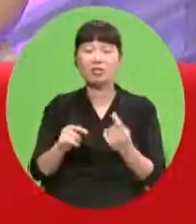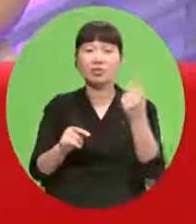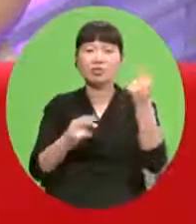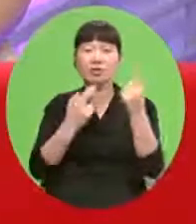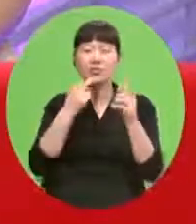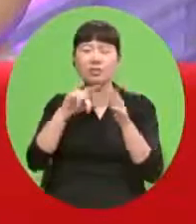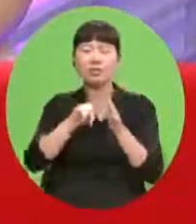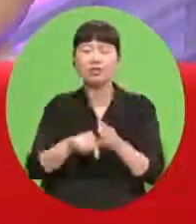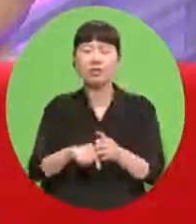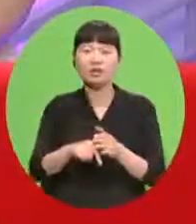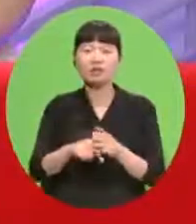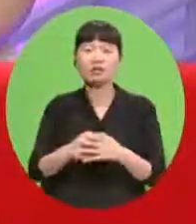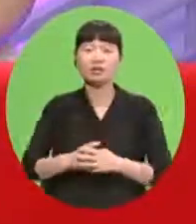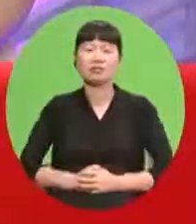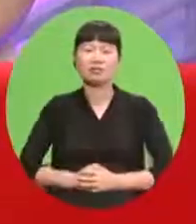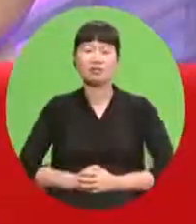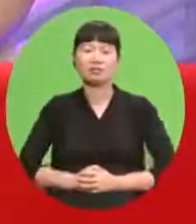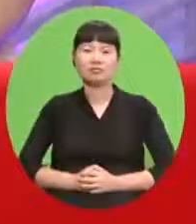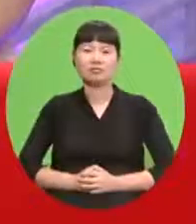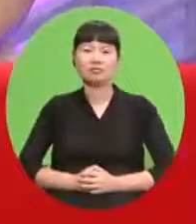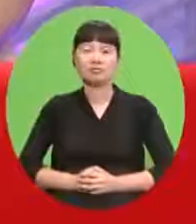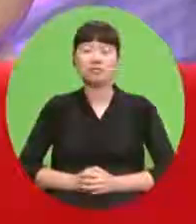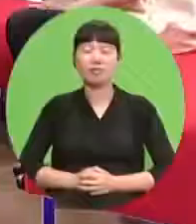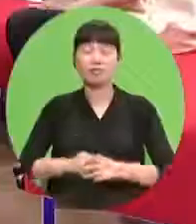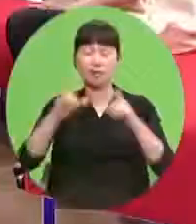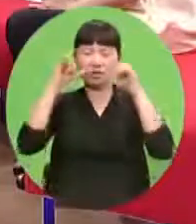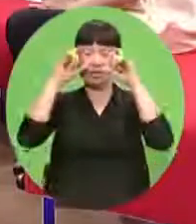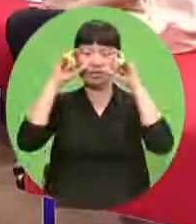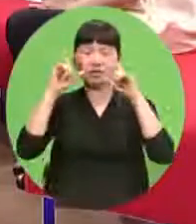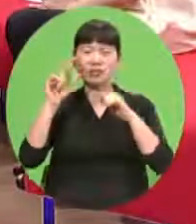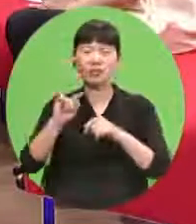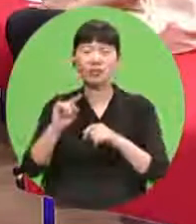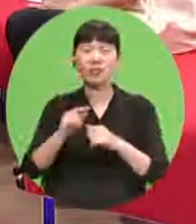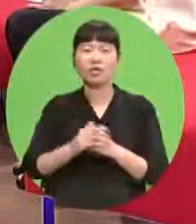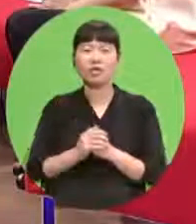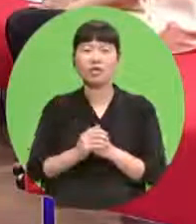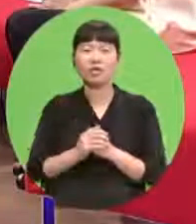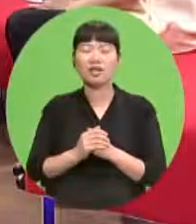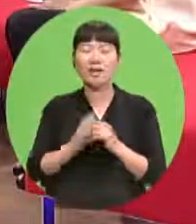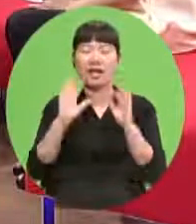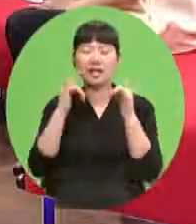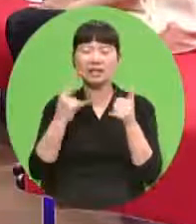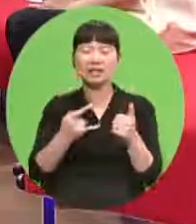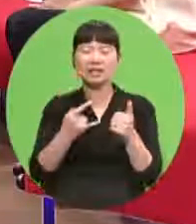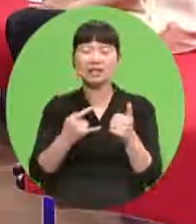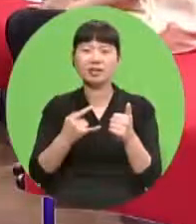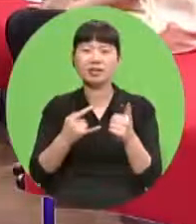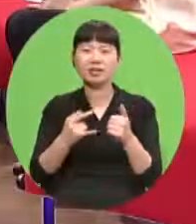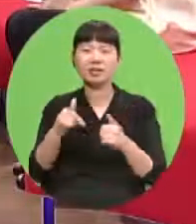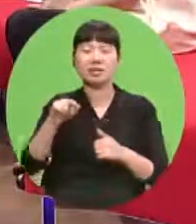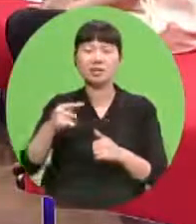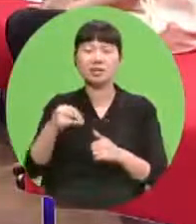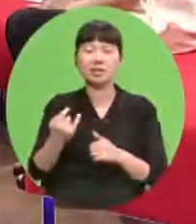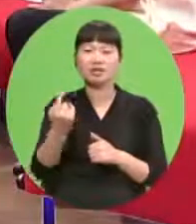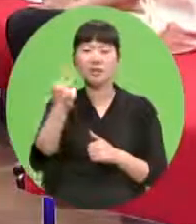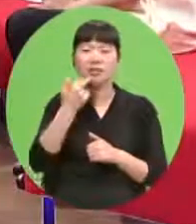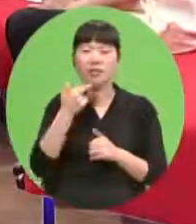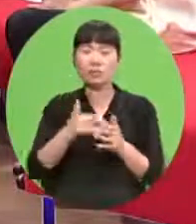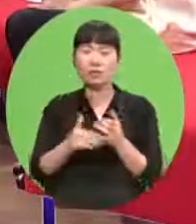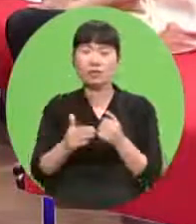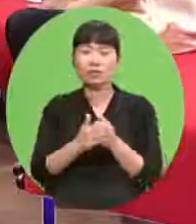않은 경우에 네. 높지 않은 경우에는 좀 안경을 뭐 저는 어떤 애들한테는 근시가 높지 않으니까 너